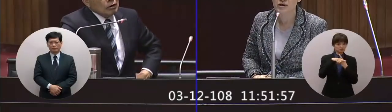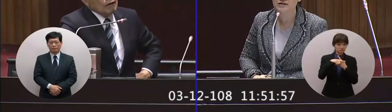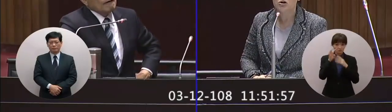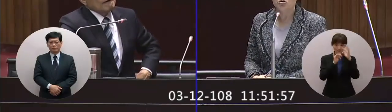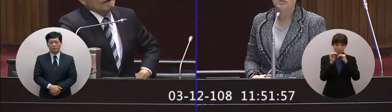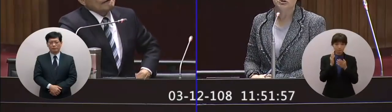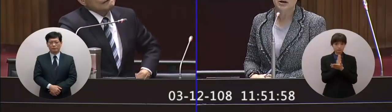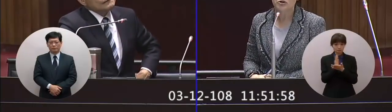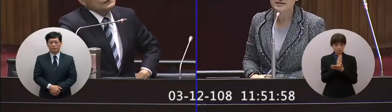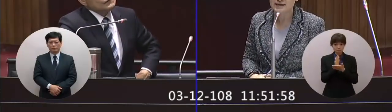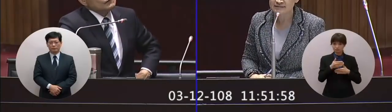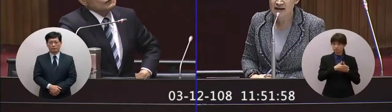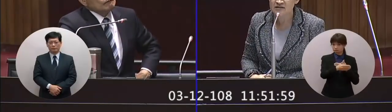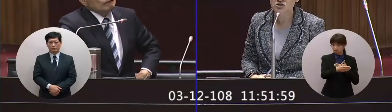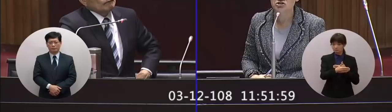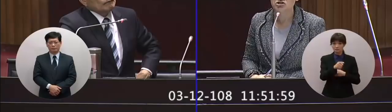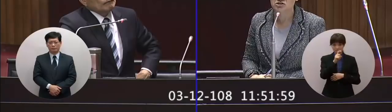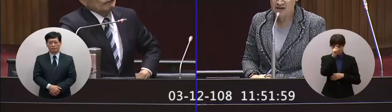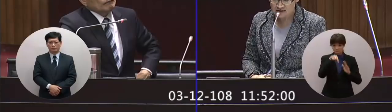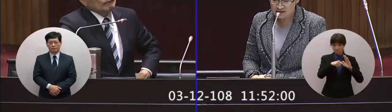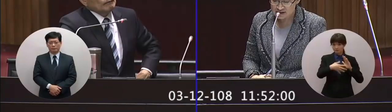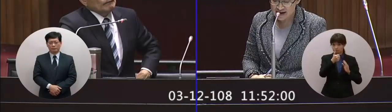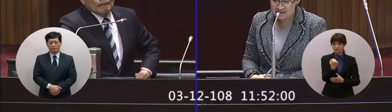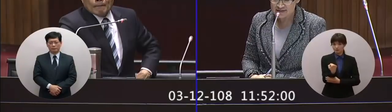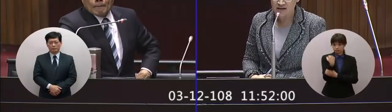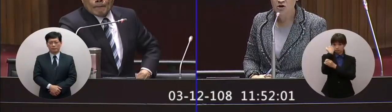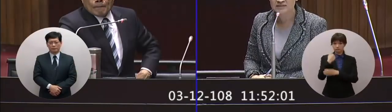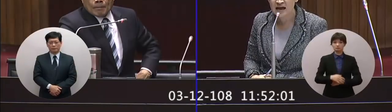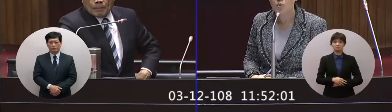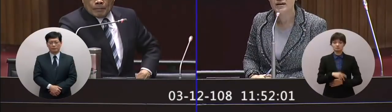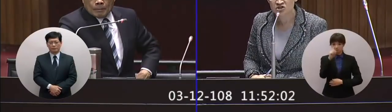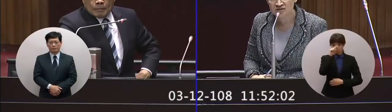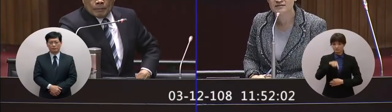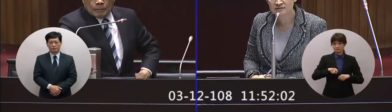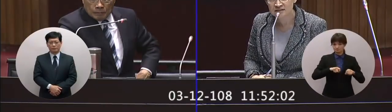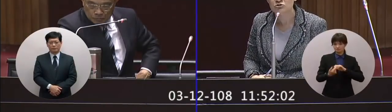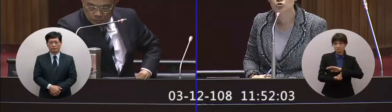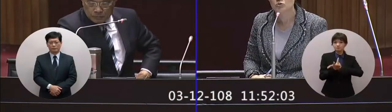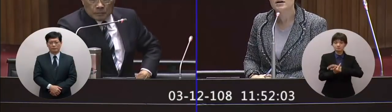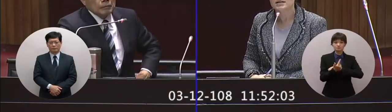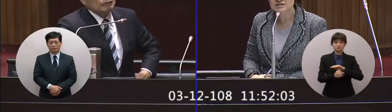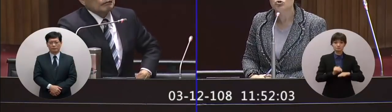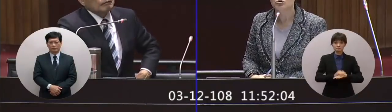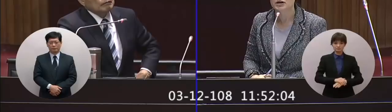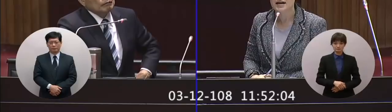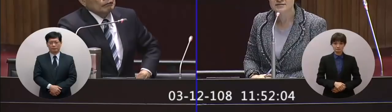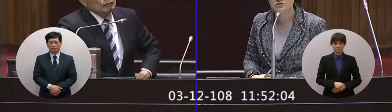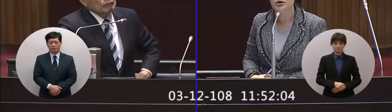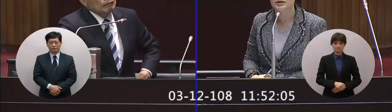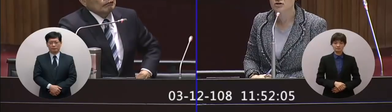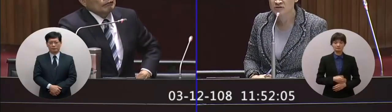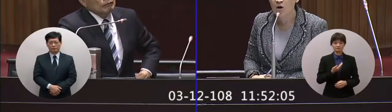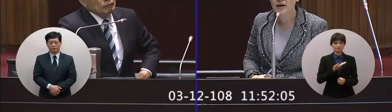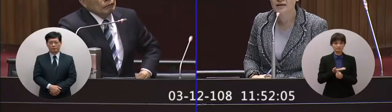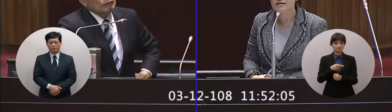估的阶段，我们需要院长大力的支持，让这个案子能够加快执行的进度，尽速的让